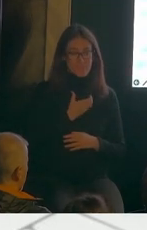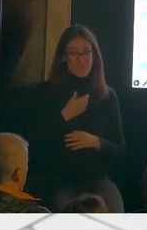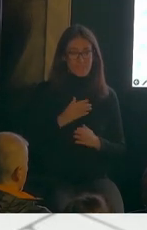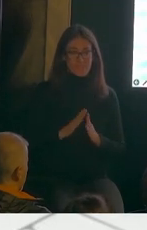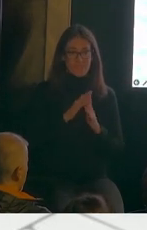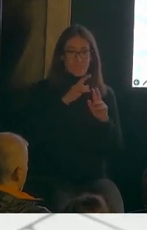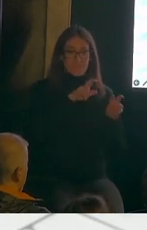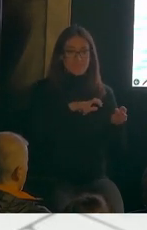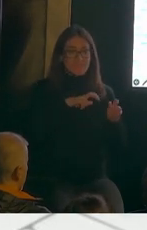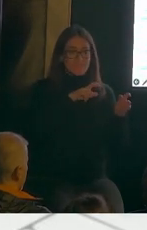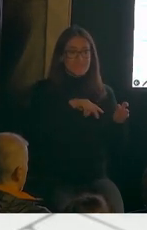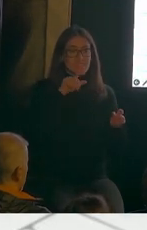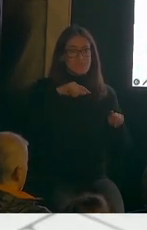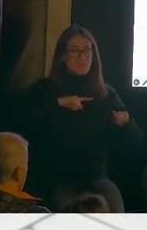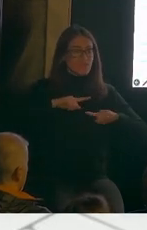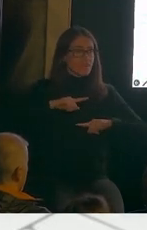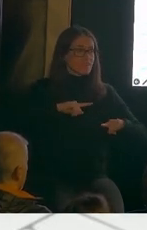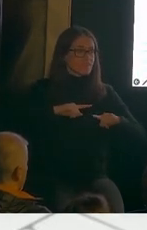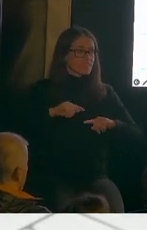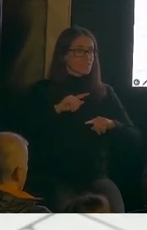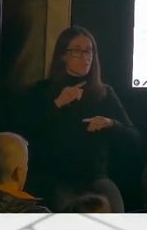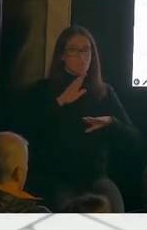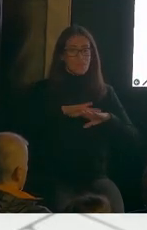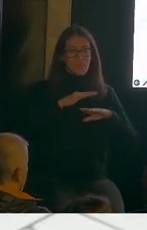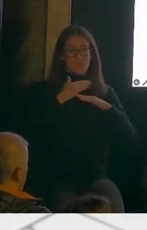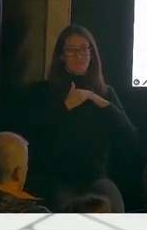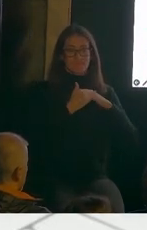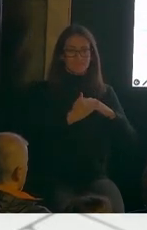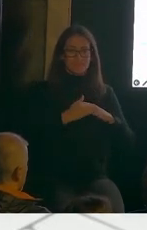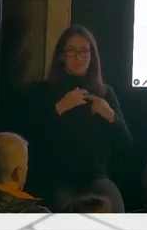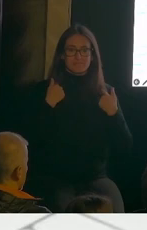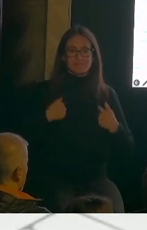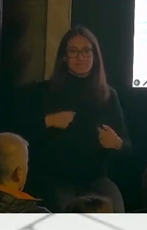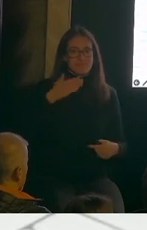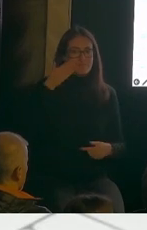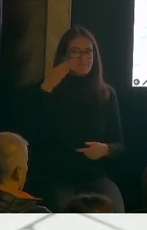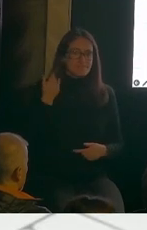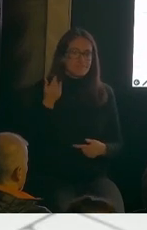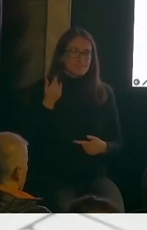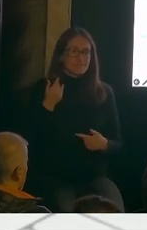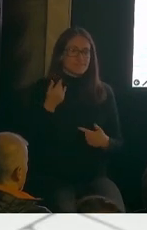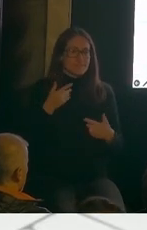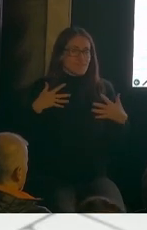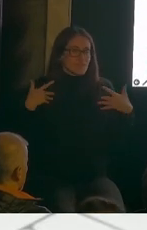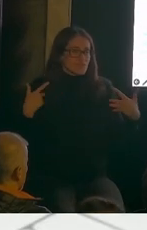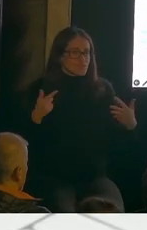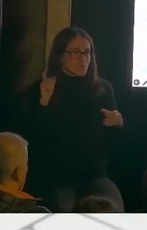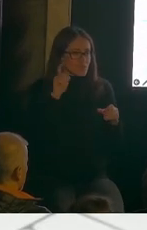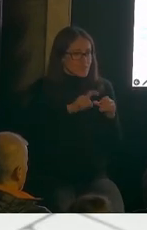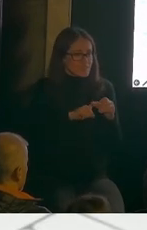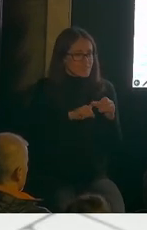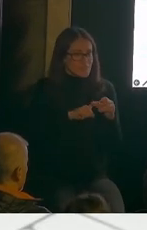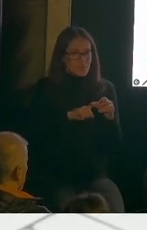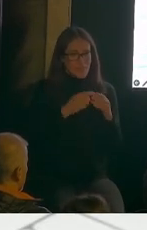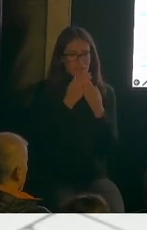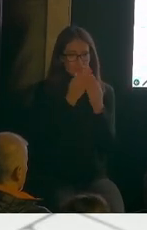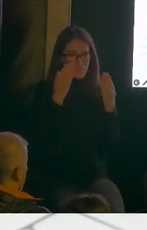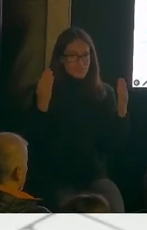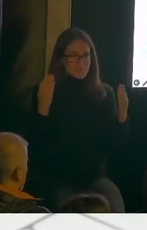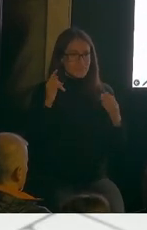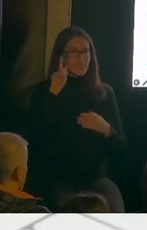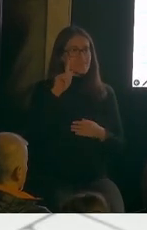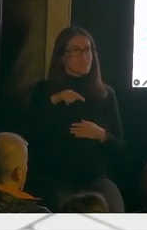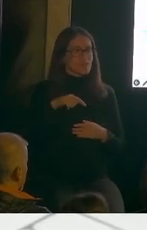tota l'organització per haver-me convidat, que em fa molta il·lusió estar amb aquesta mostra. I